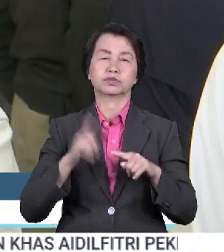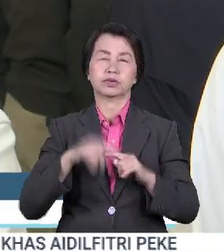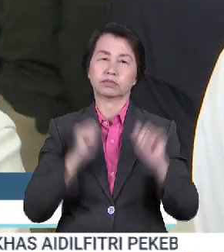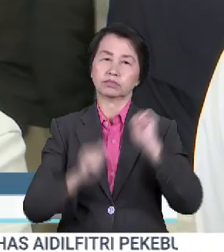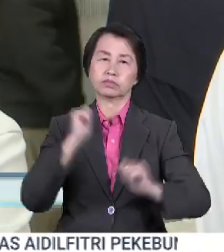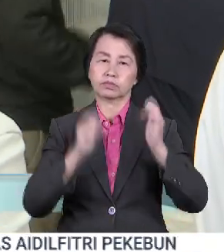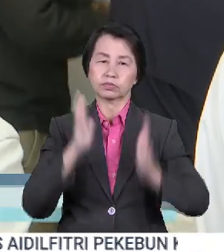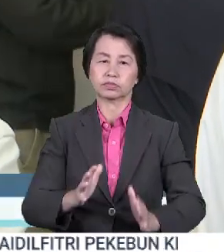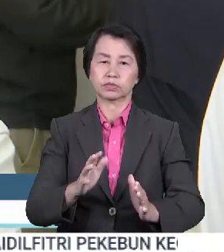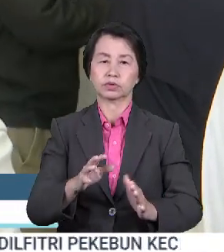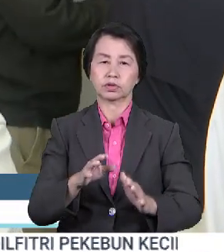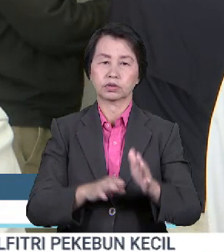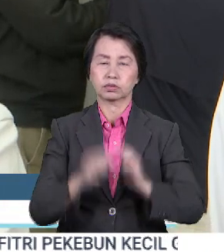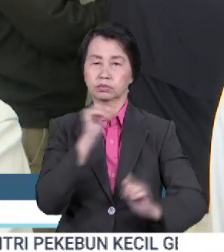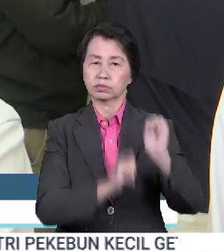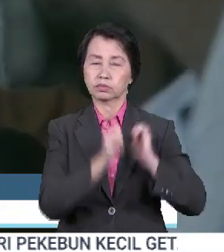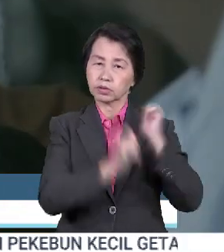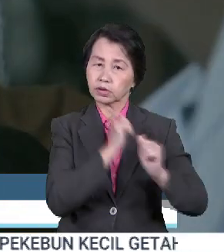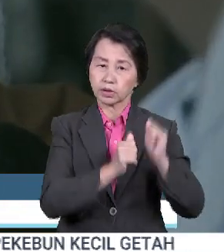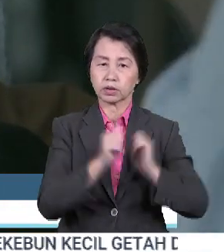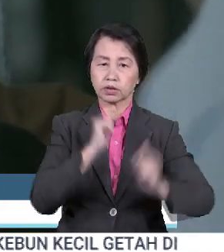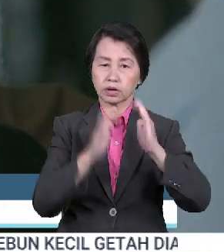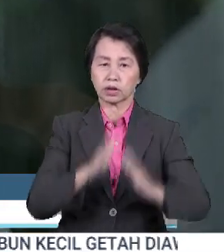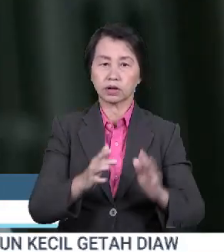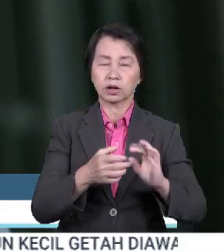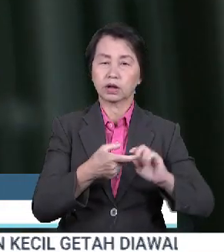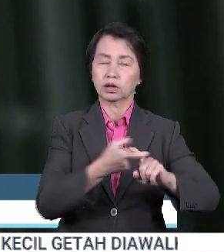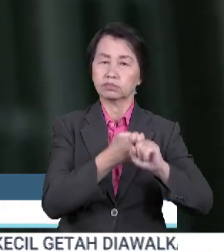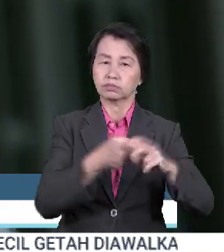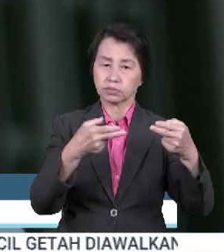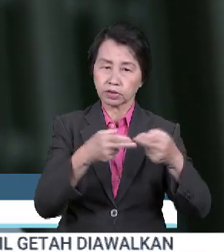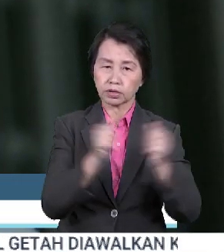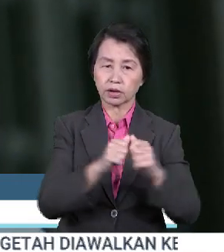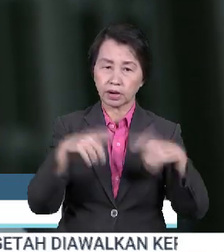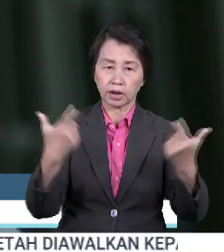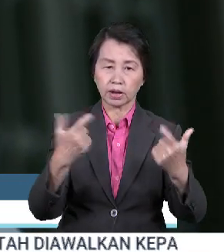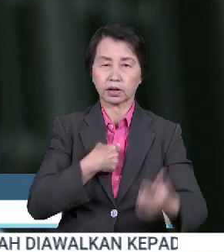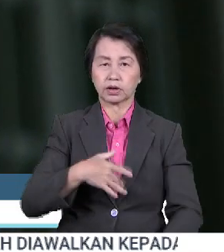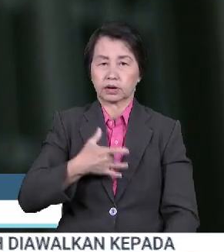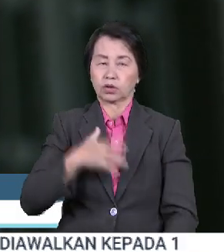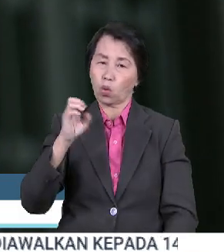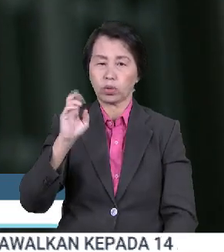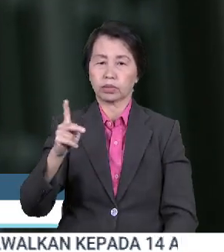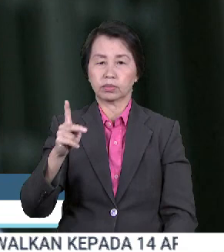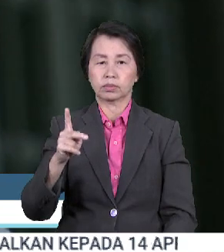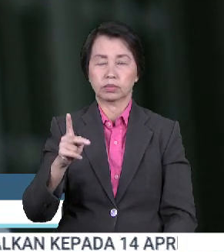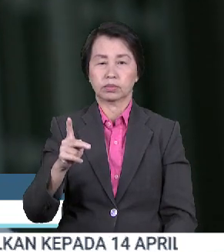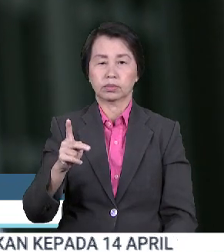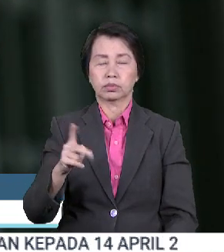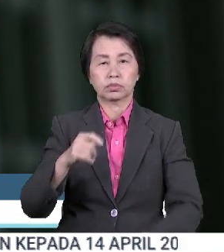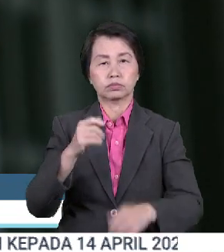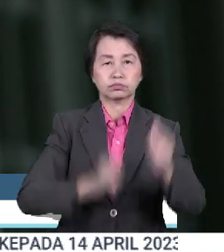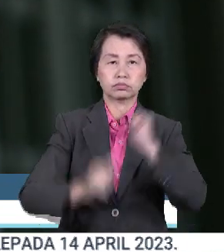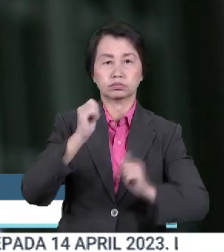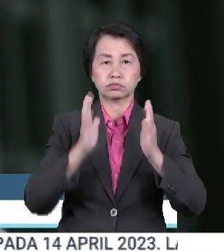ni, development, character development, pertalian dia dengan karakter-karakter lain yang saya rasa okey. Watak